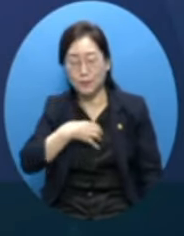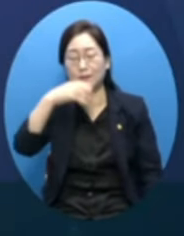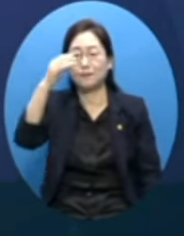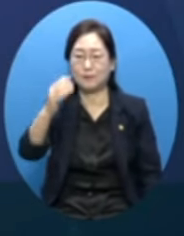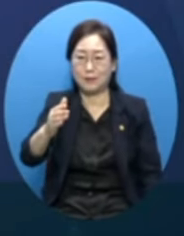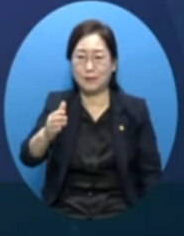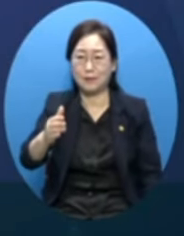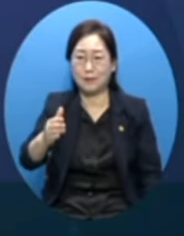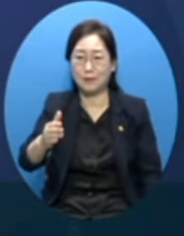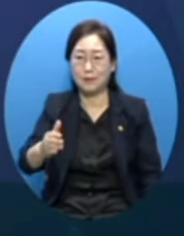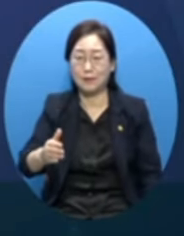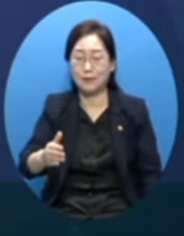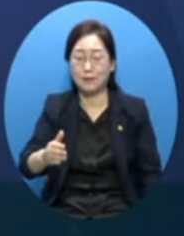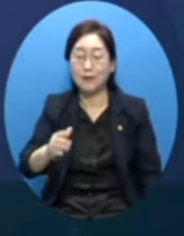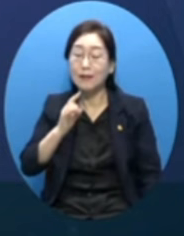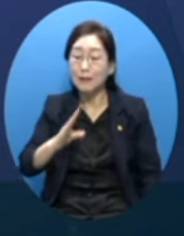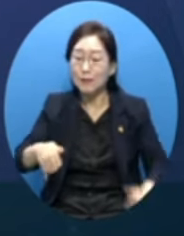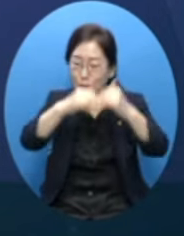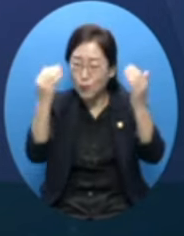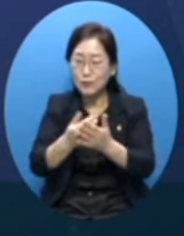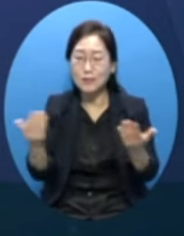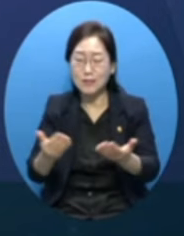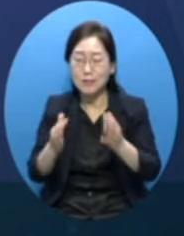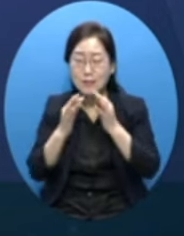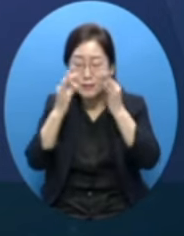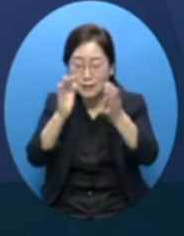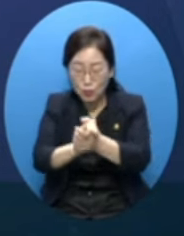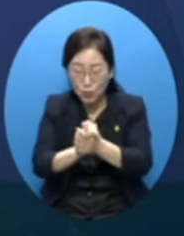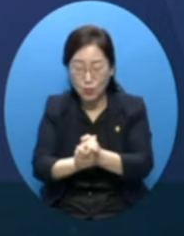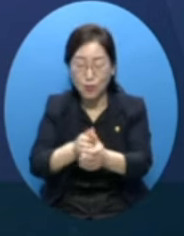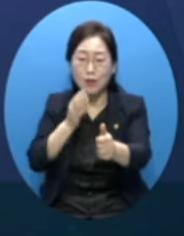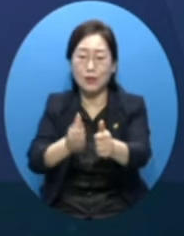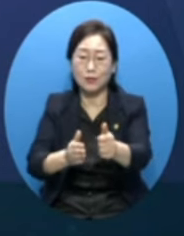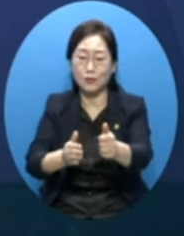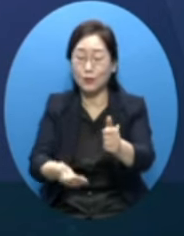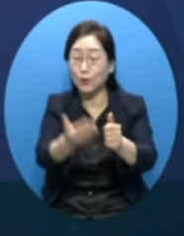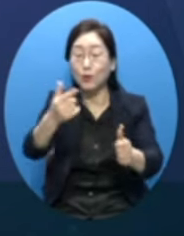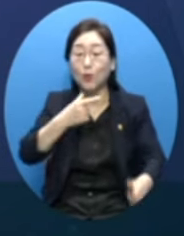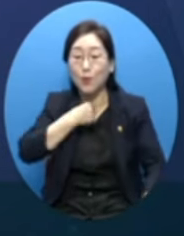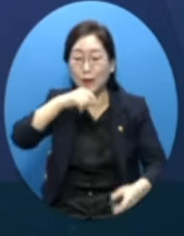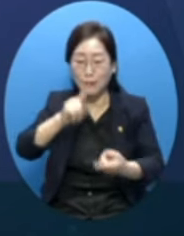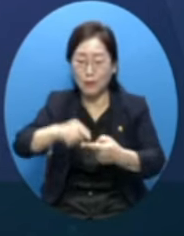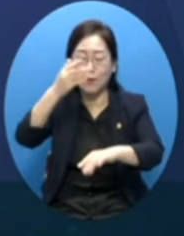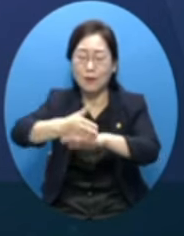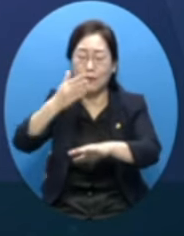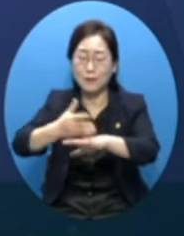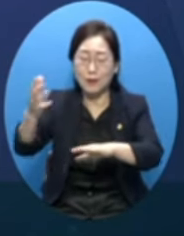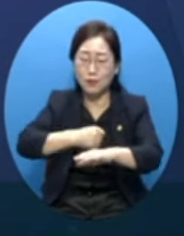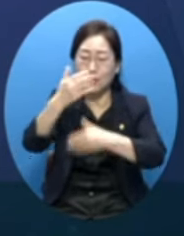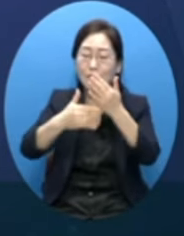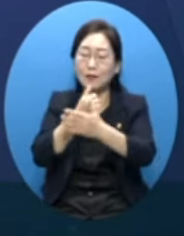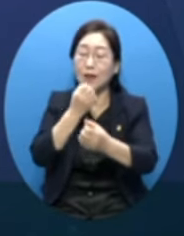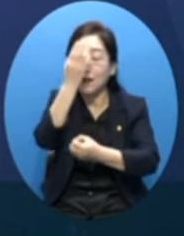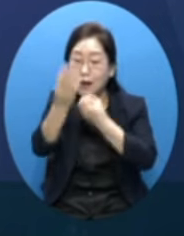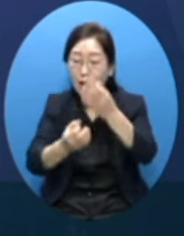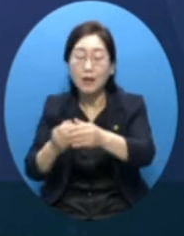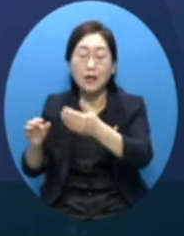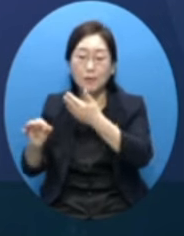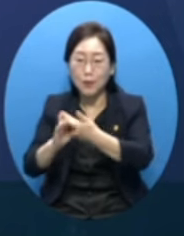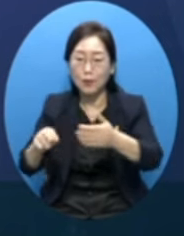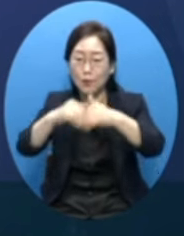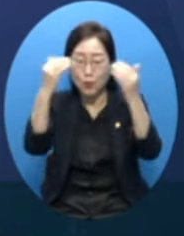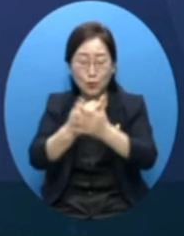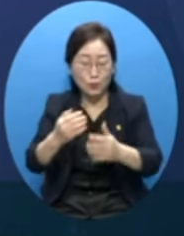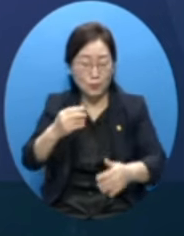말고 다만 모든 일에 기도와 간구로 너희 구할 것을 감사함으로 하나님께 아뢰라. 그리하면 모든